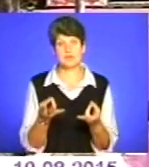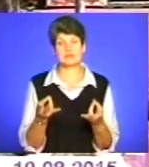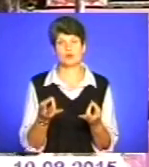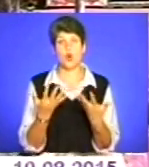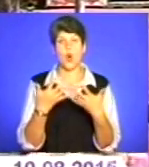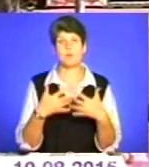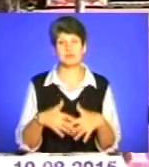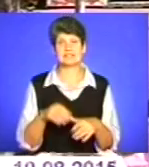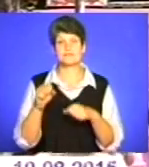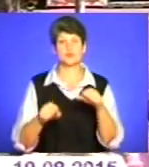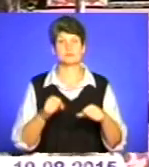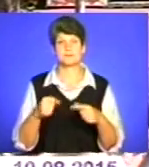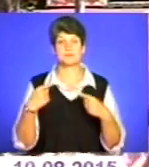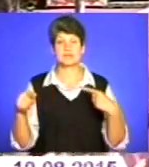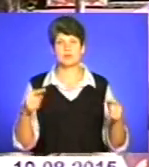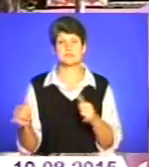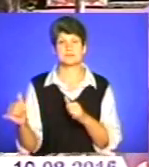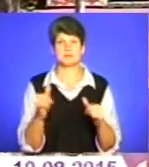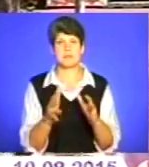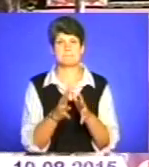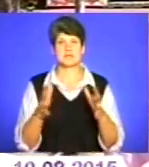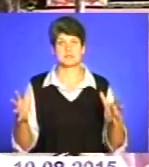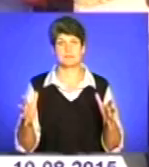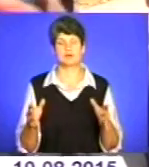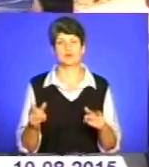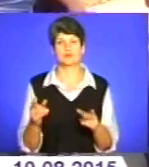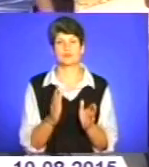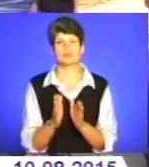необхідного обладнання, необхідних велосипедів, все інше, щоб забезпечити максимальну безпеку Тернополя.